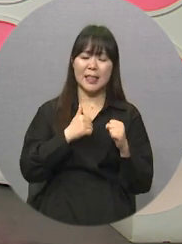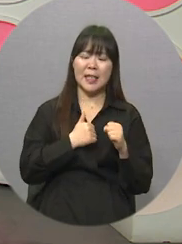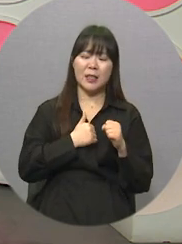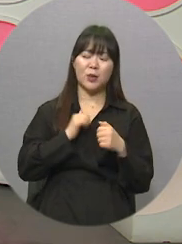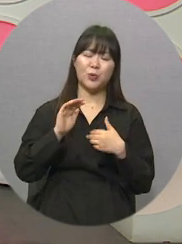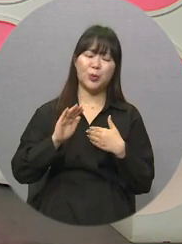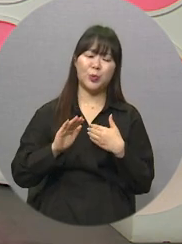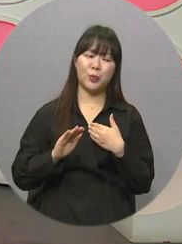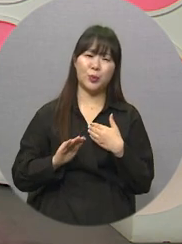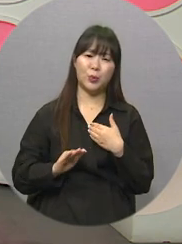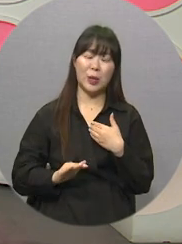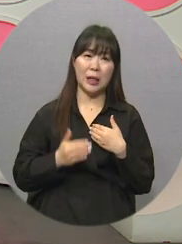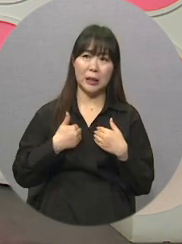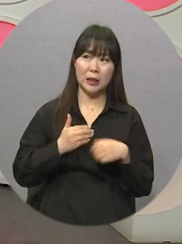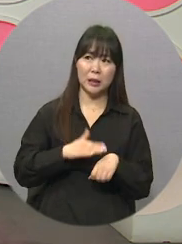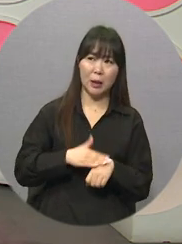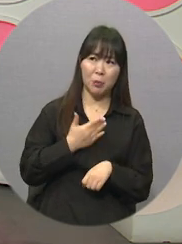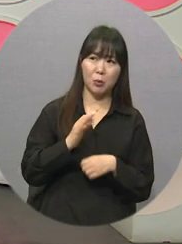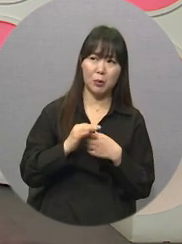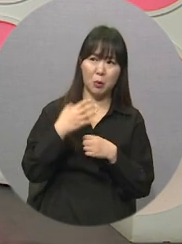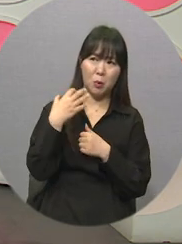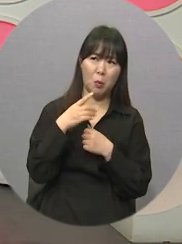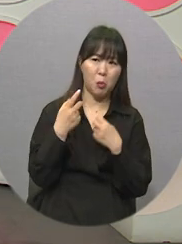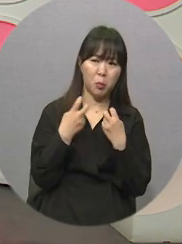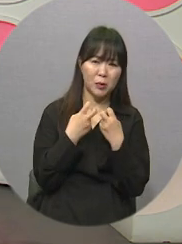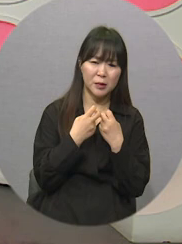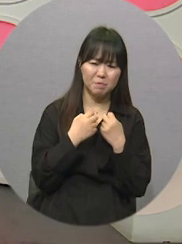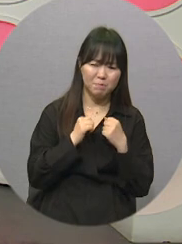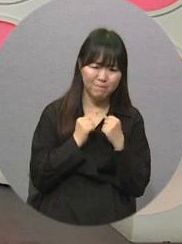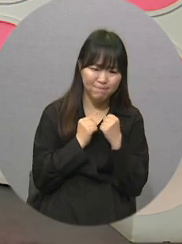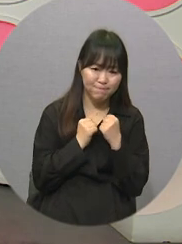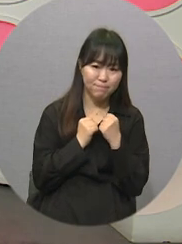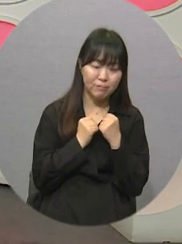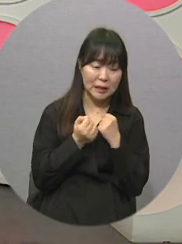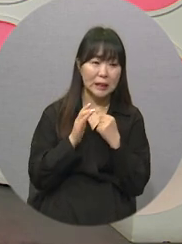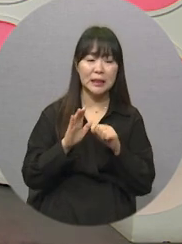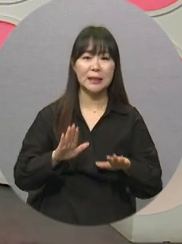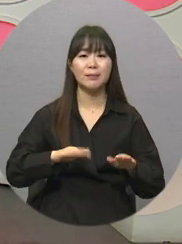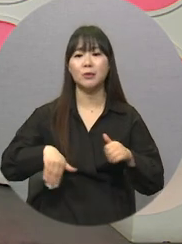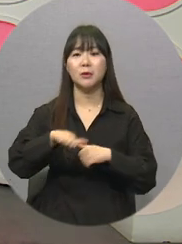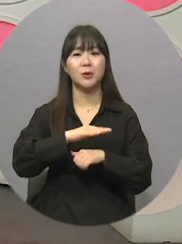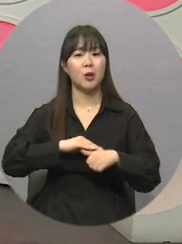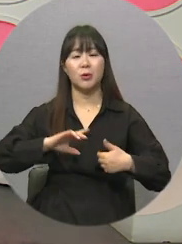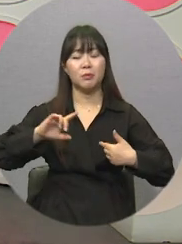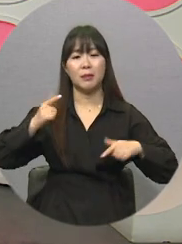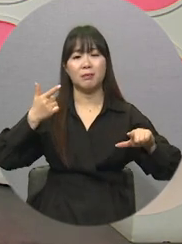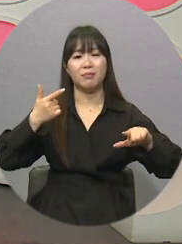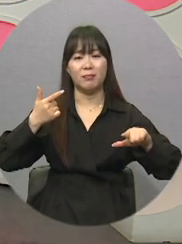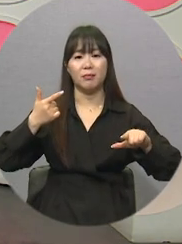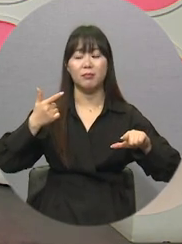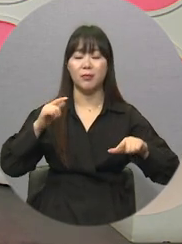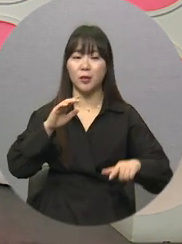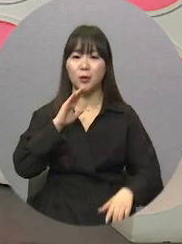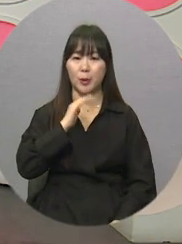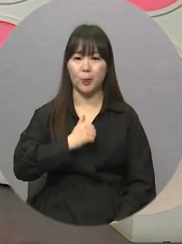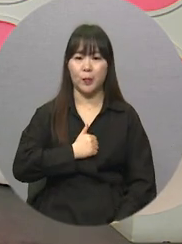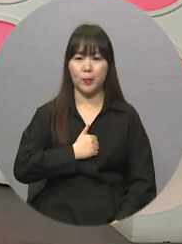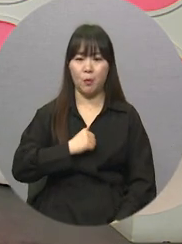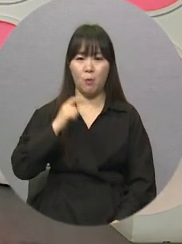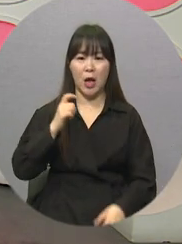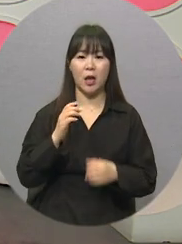네. 좀. 그래서 혹시 잘못하면 혼날까 싶어가지고 지금 애들은 또 반대예요. 보니까 지금 애들은 굉장히 자존감이